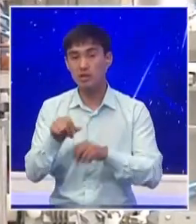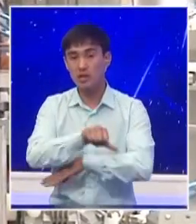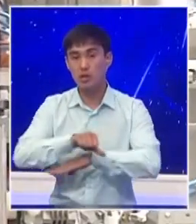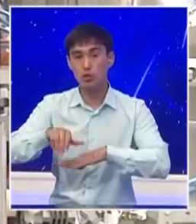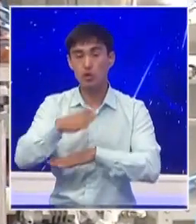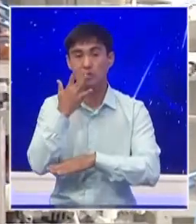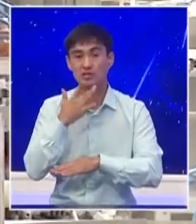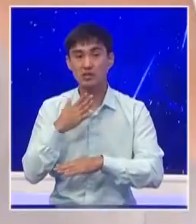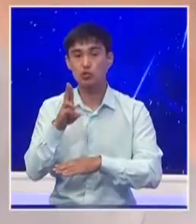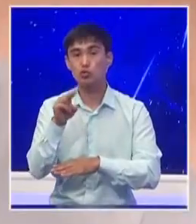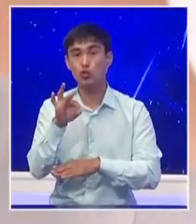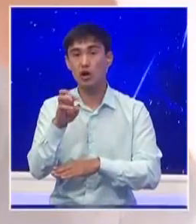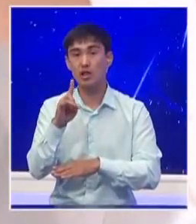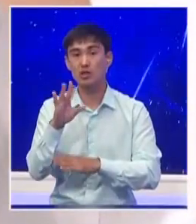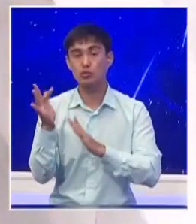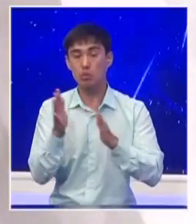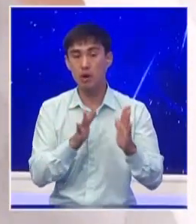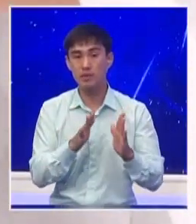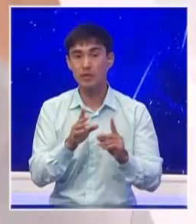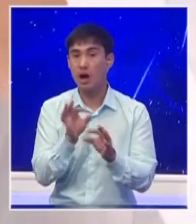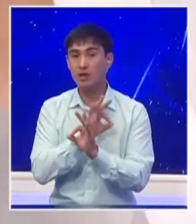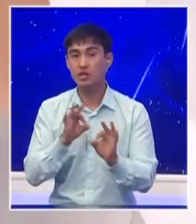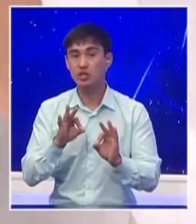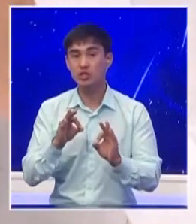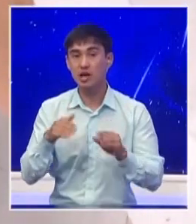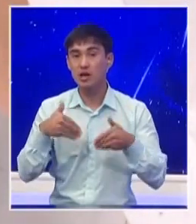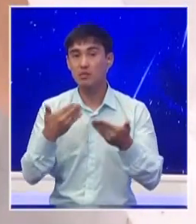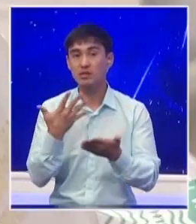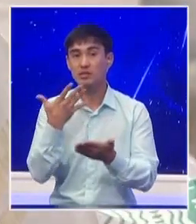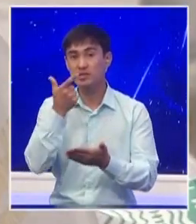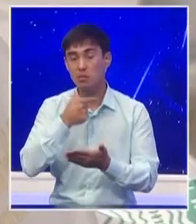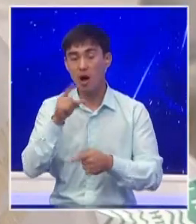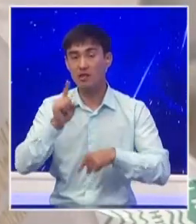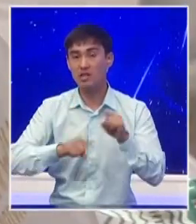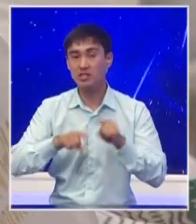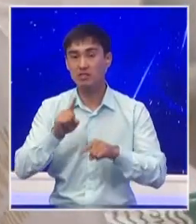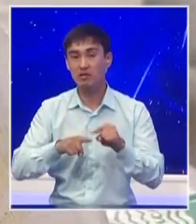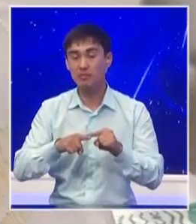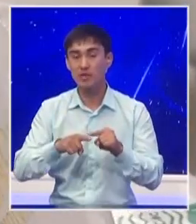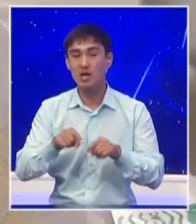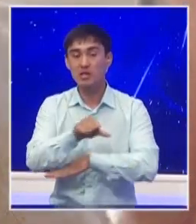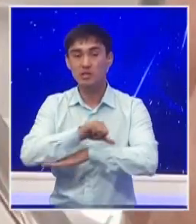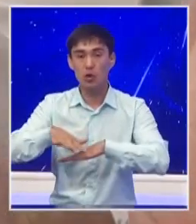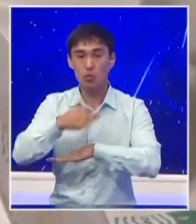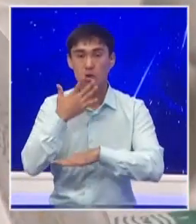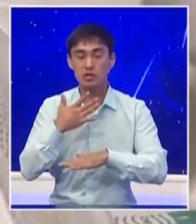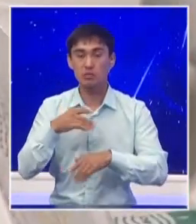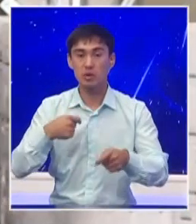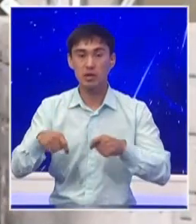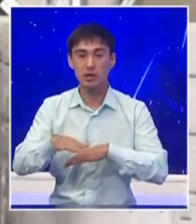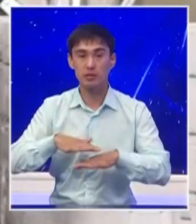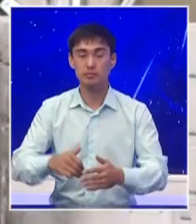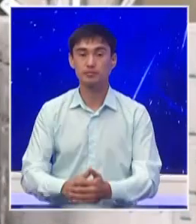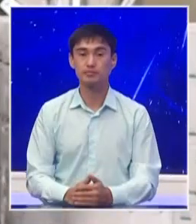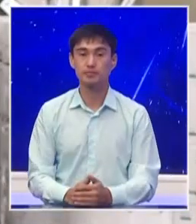территории Национального Джунгара-Латаусского парка, отлично зарекомендовало себя не только на отечественном, но и на зарубежном рынке.